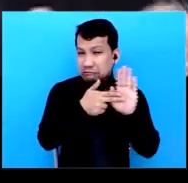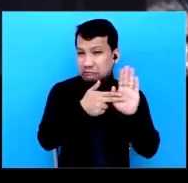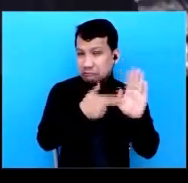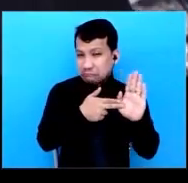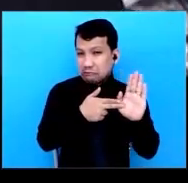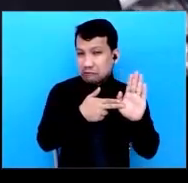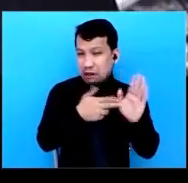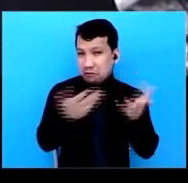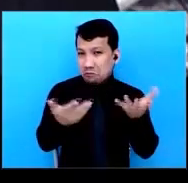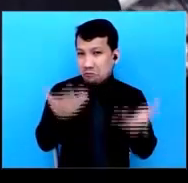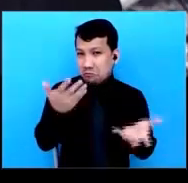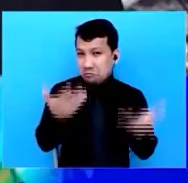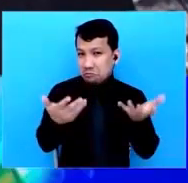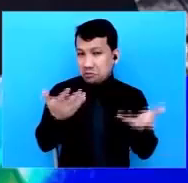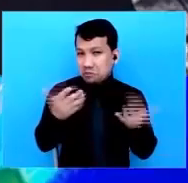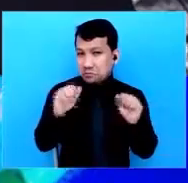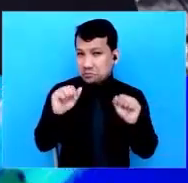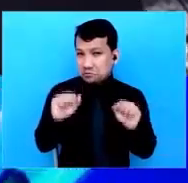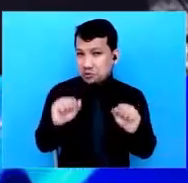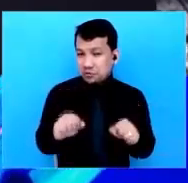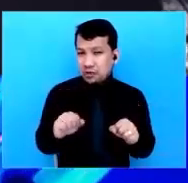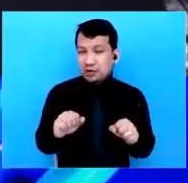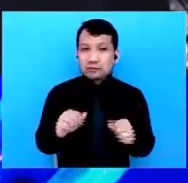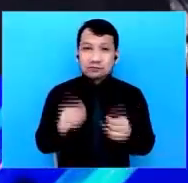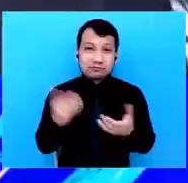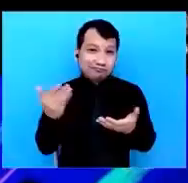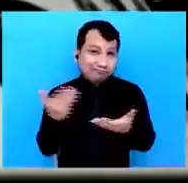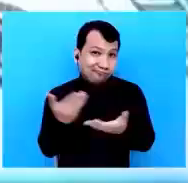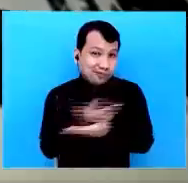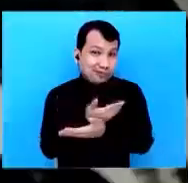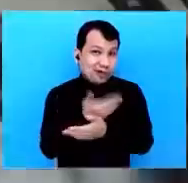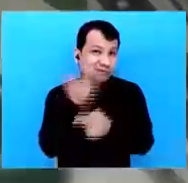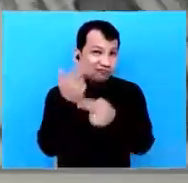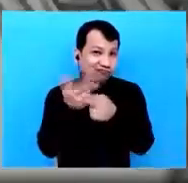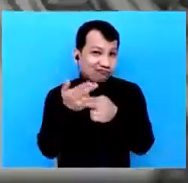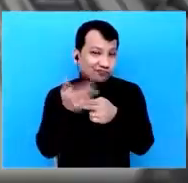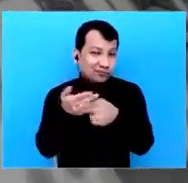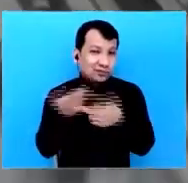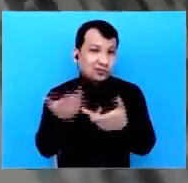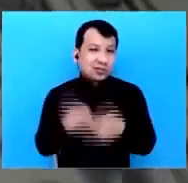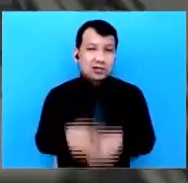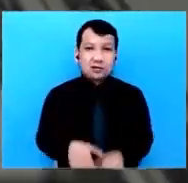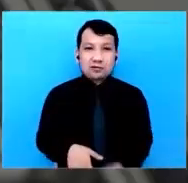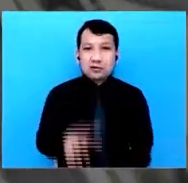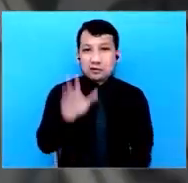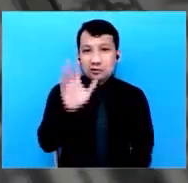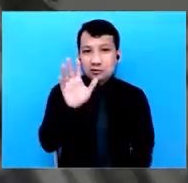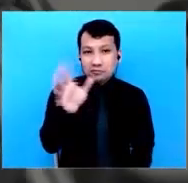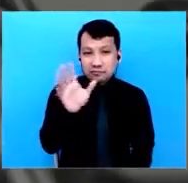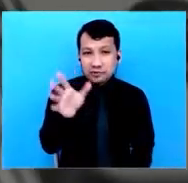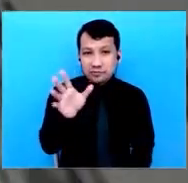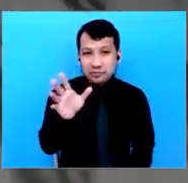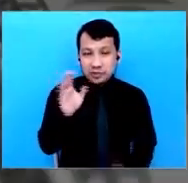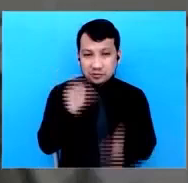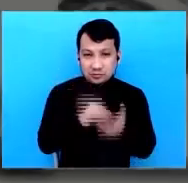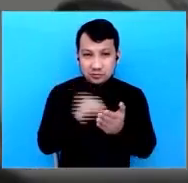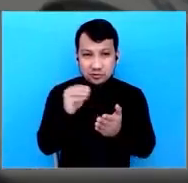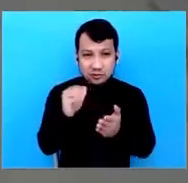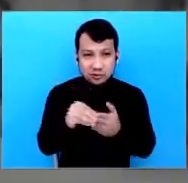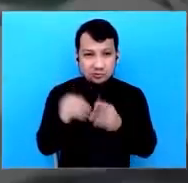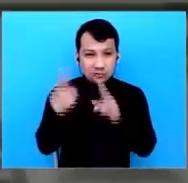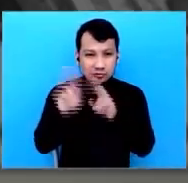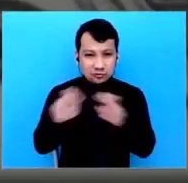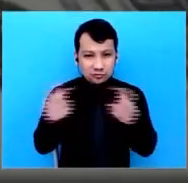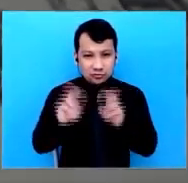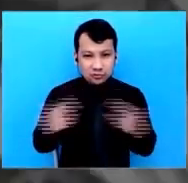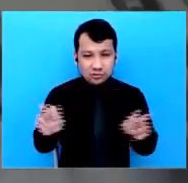pa raw magkaroon ito ng bagong pangalan. $50 million ang ibubuhos daw nito sa research para raw sa